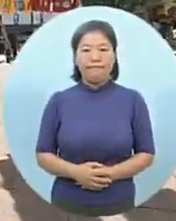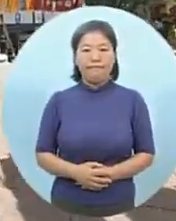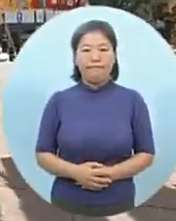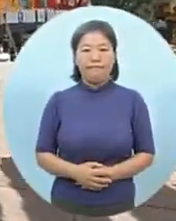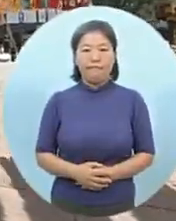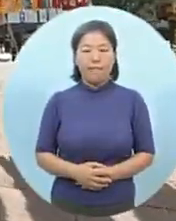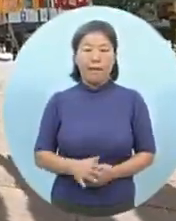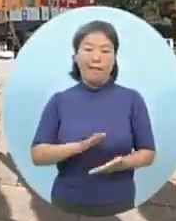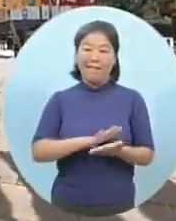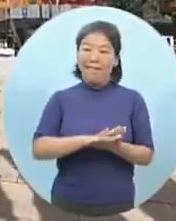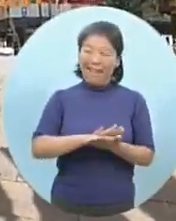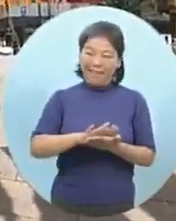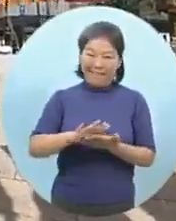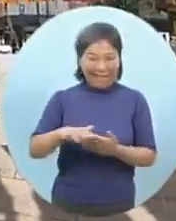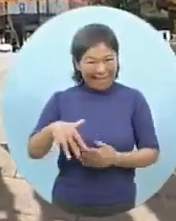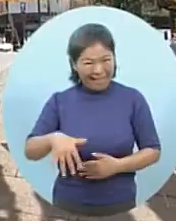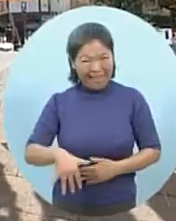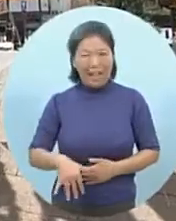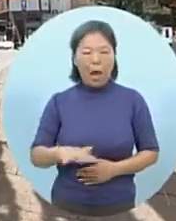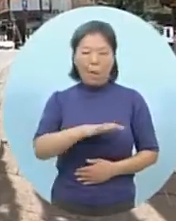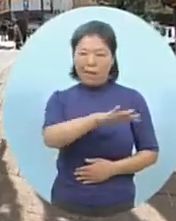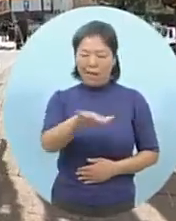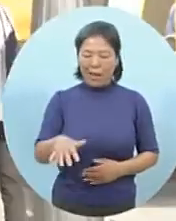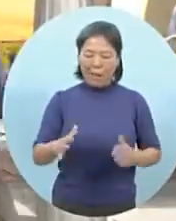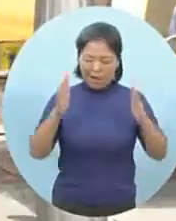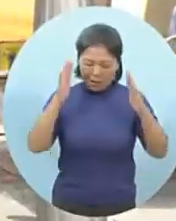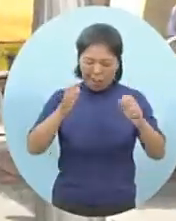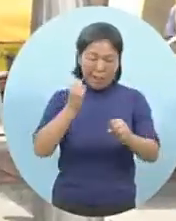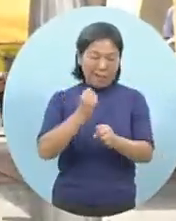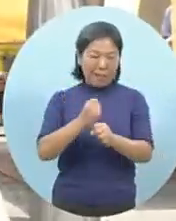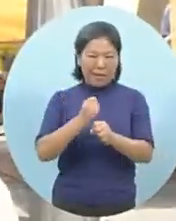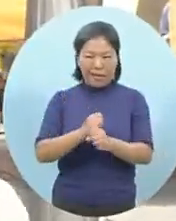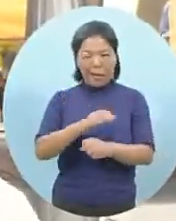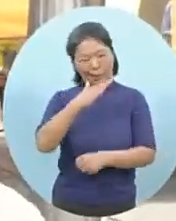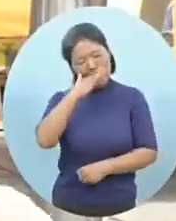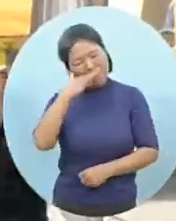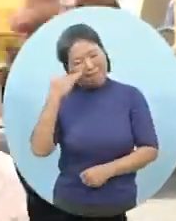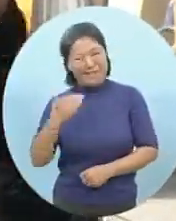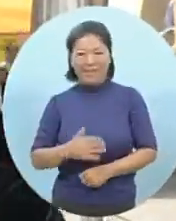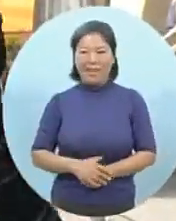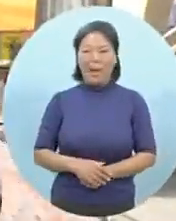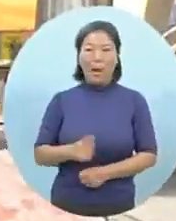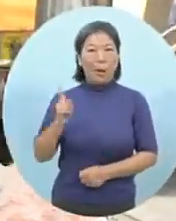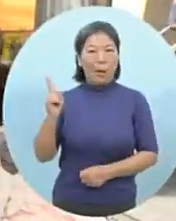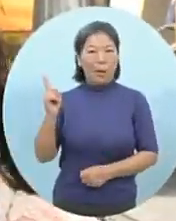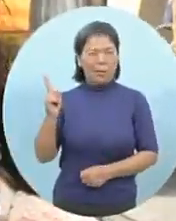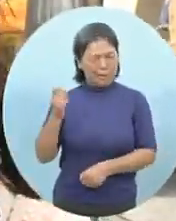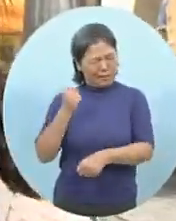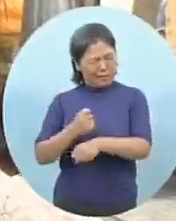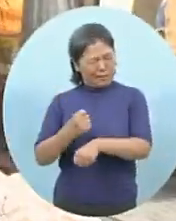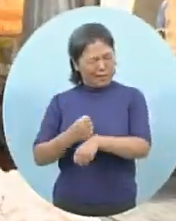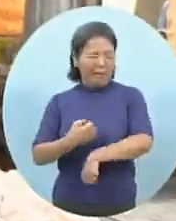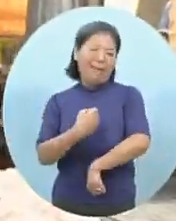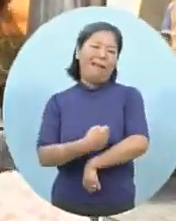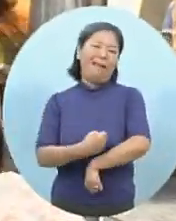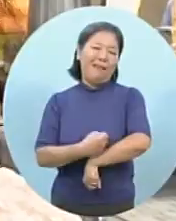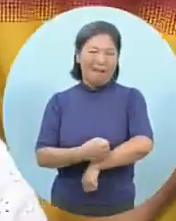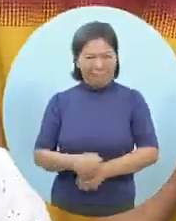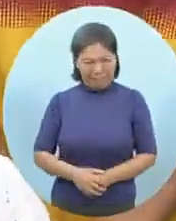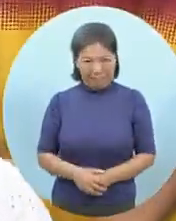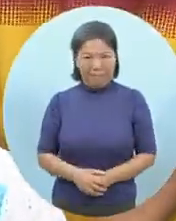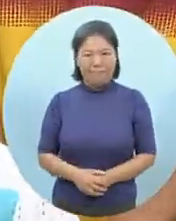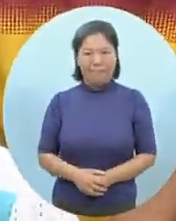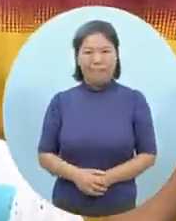綺麗ね。皆さん一生懸命やってね、素敵ですよね、やっぱりこういうの作るの大変じゃないですか。